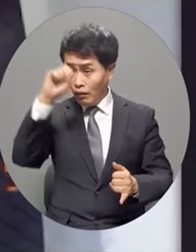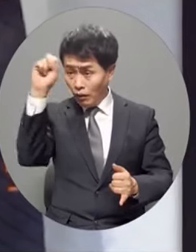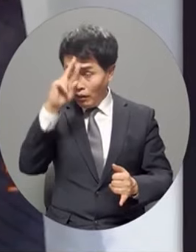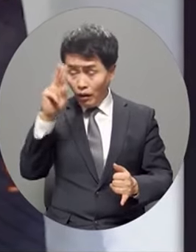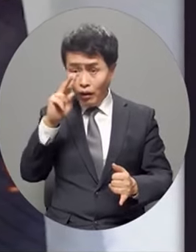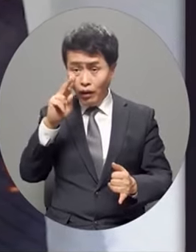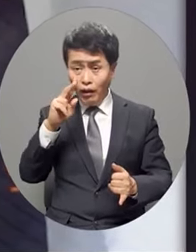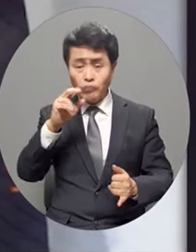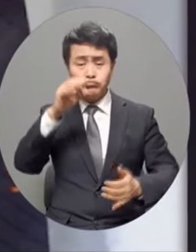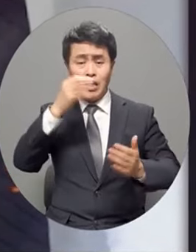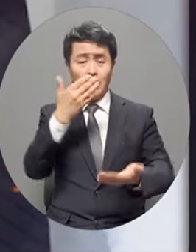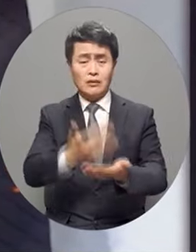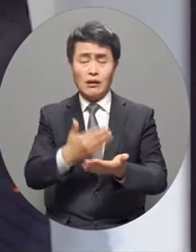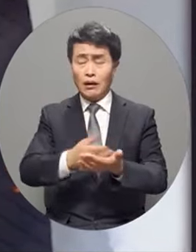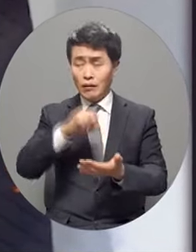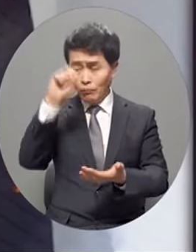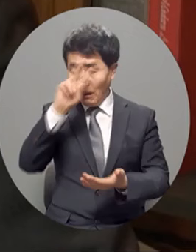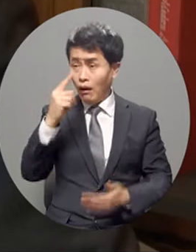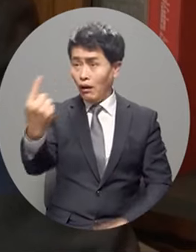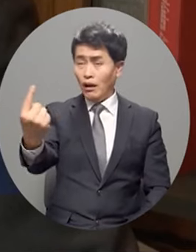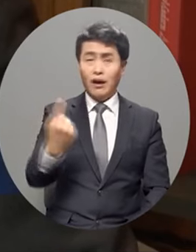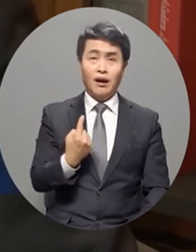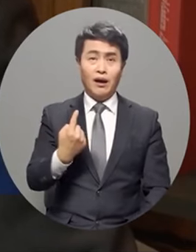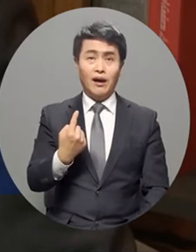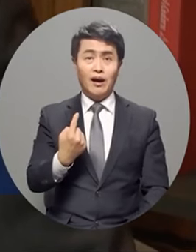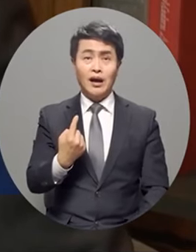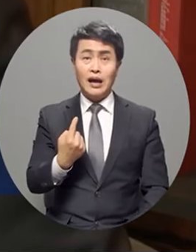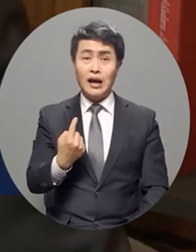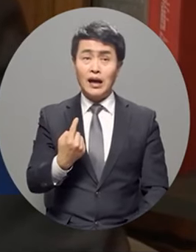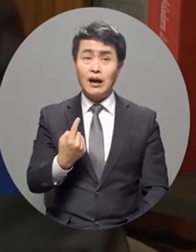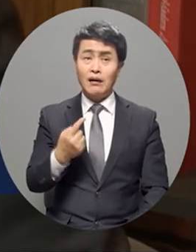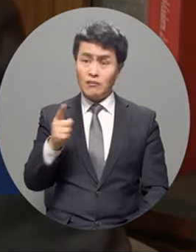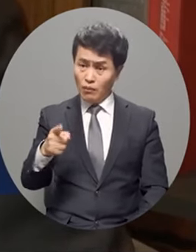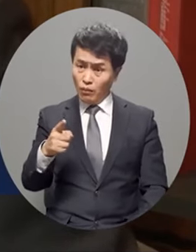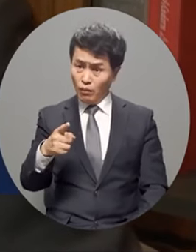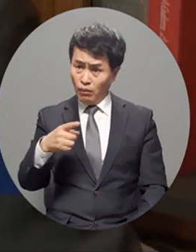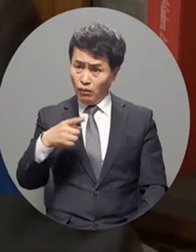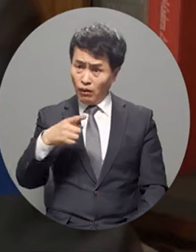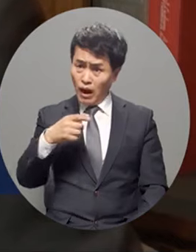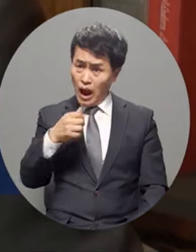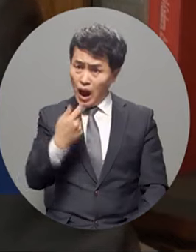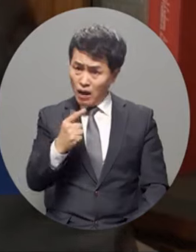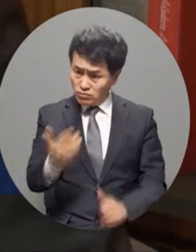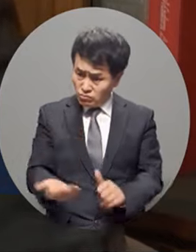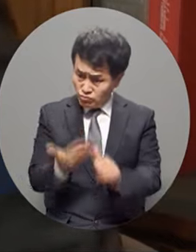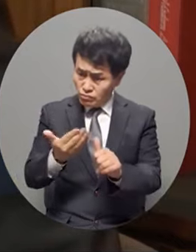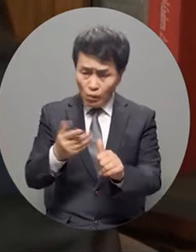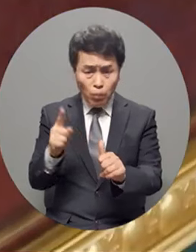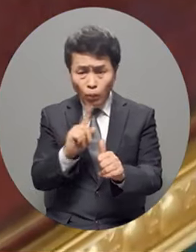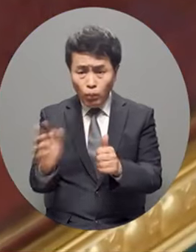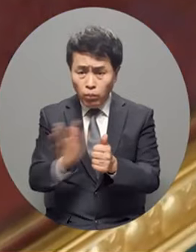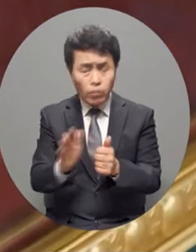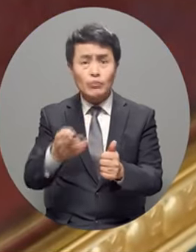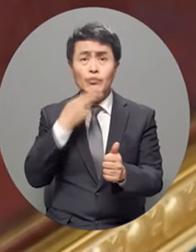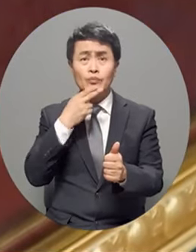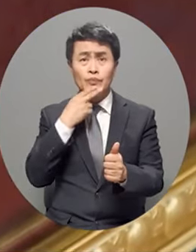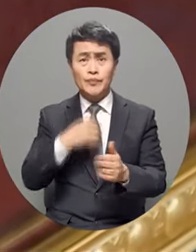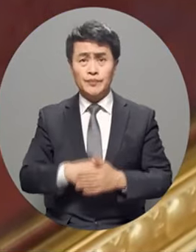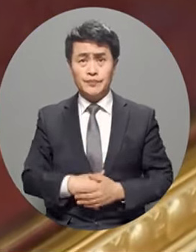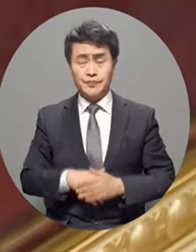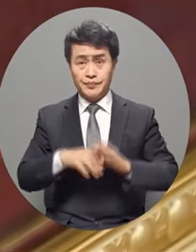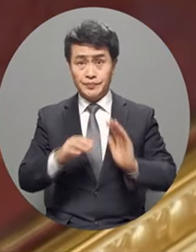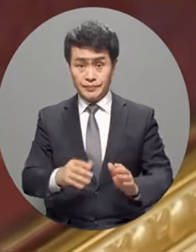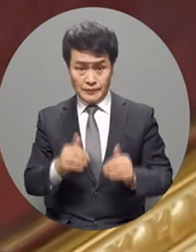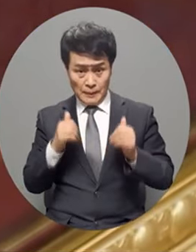유산을 나눠 달라며 나타났습니다 그분이 하라를 키워준 것도 아니고 하한 뭘 해준 것 아